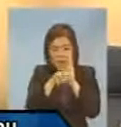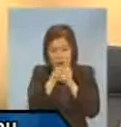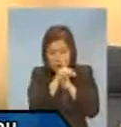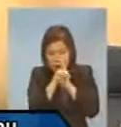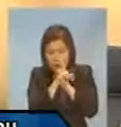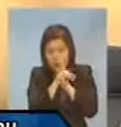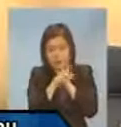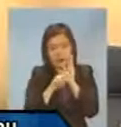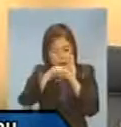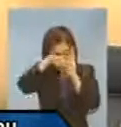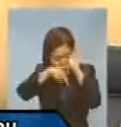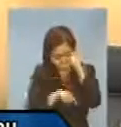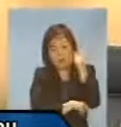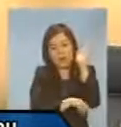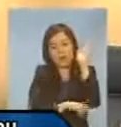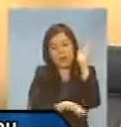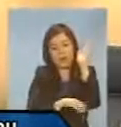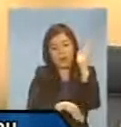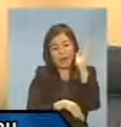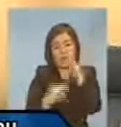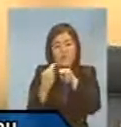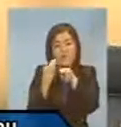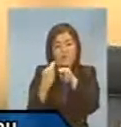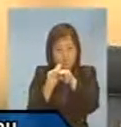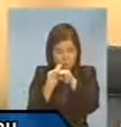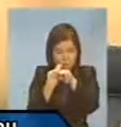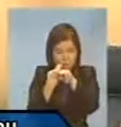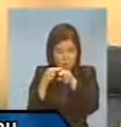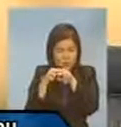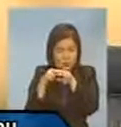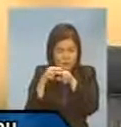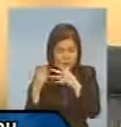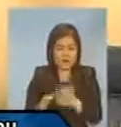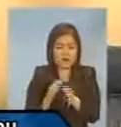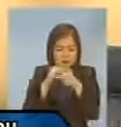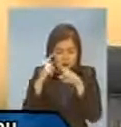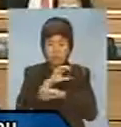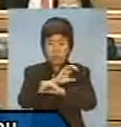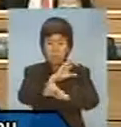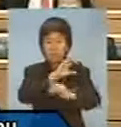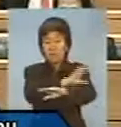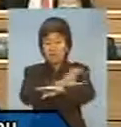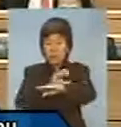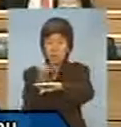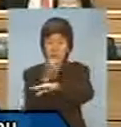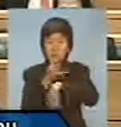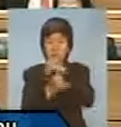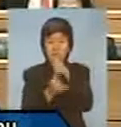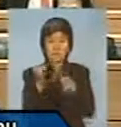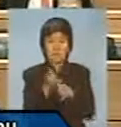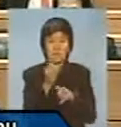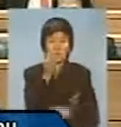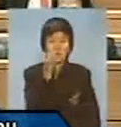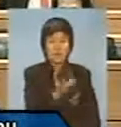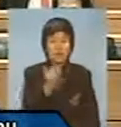ารลงไปถึงประดังเบซานะครับเพราะฉะนั้นผมว่าอันนี้ก็คงจะตอบก ็เรื่องของประเด็นค่าโดยสารนี่ทีแรกคุณกนกวงศ์ต